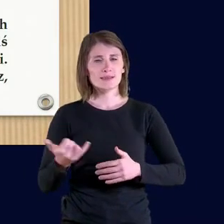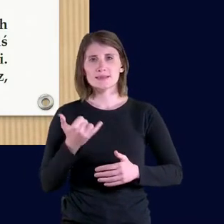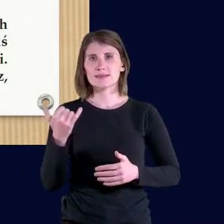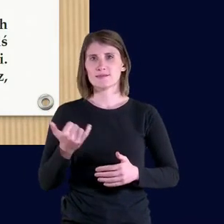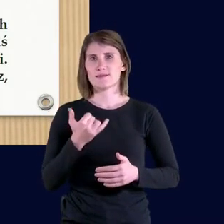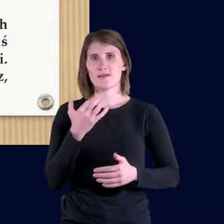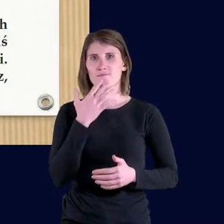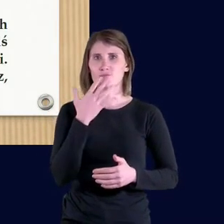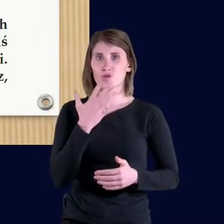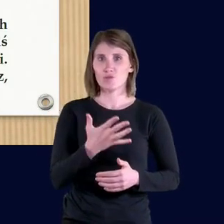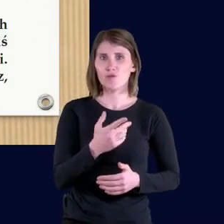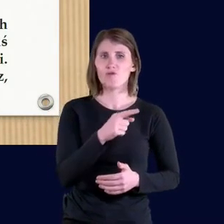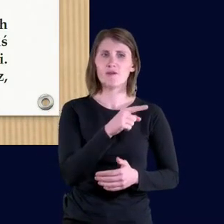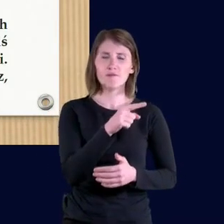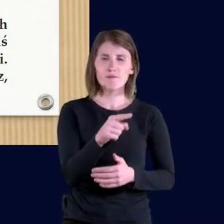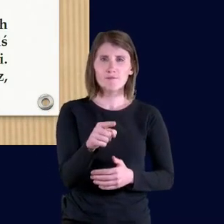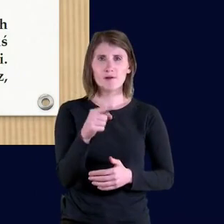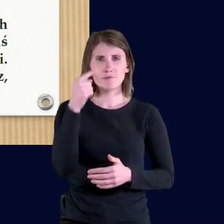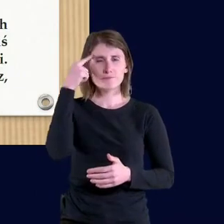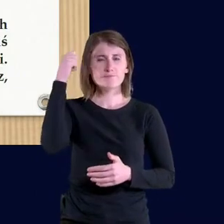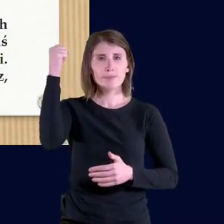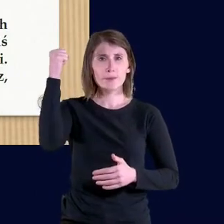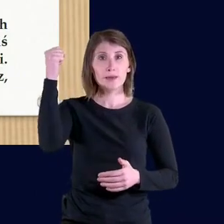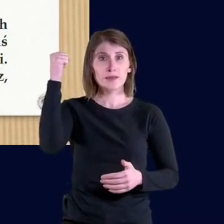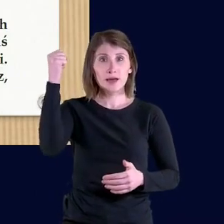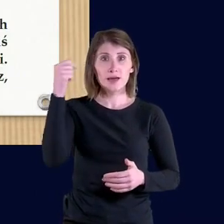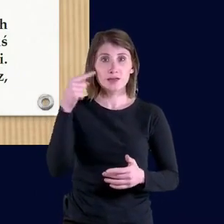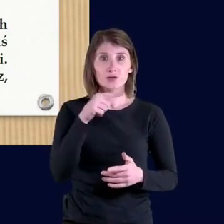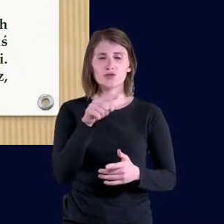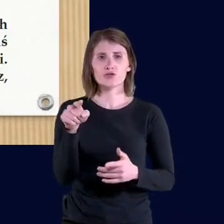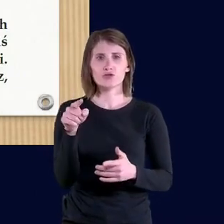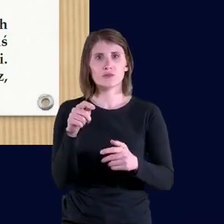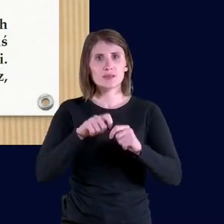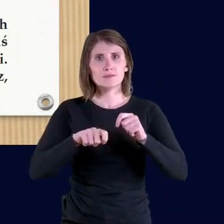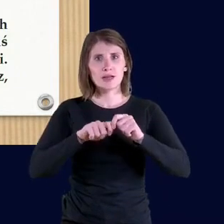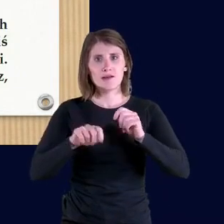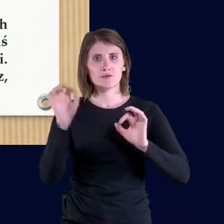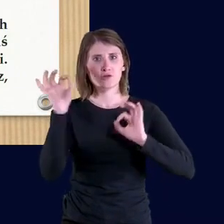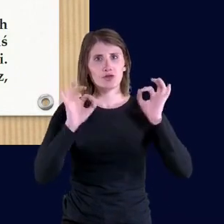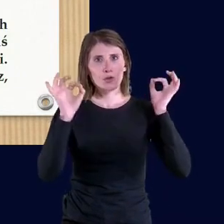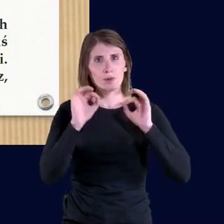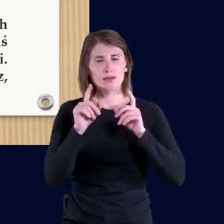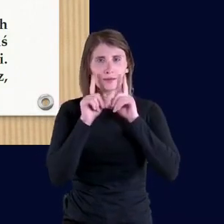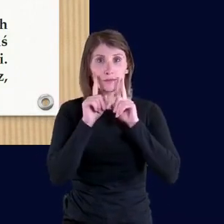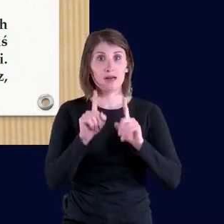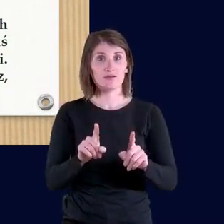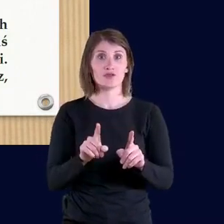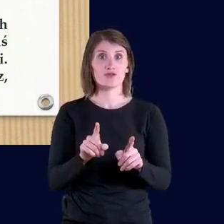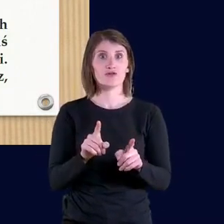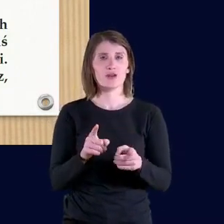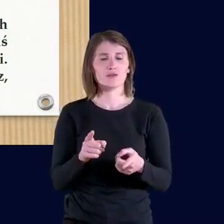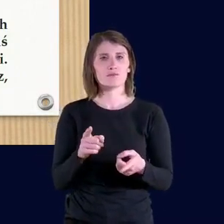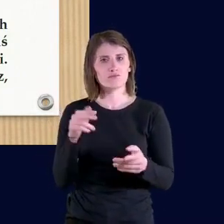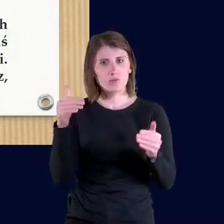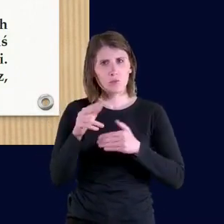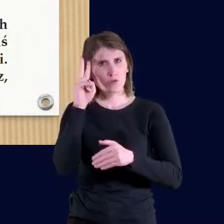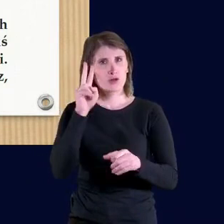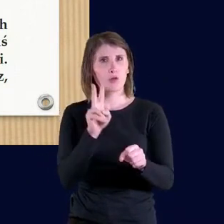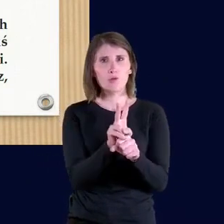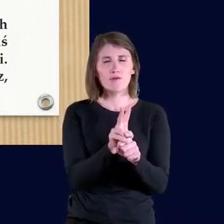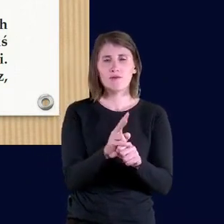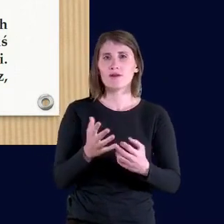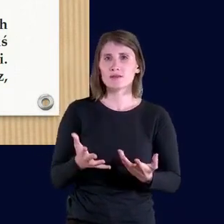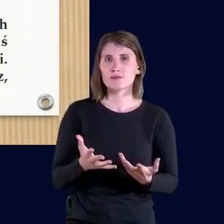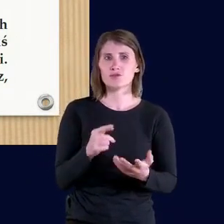na różnego rodzaju aspekty wiarygodności źródeł informacji o tym czy oni jak